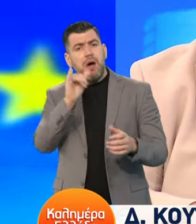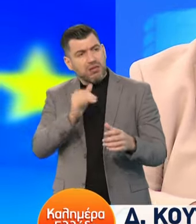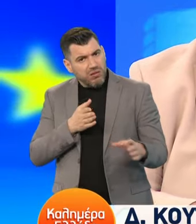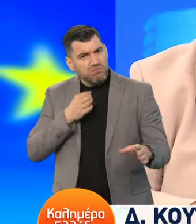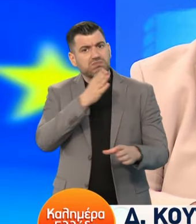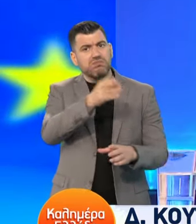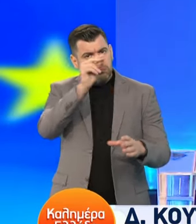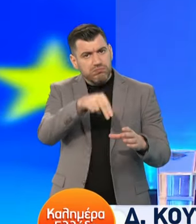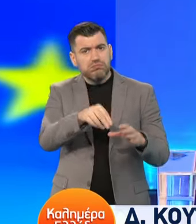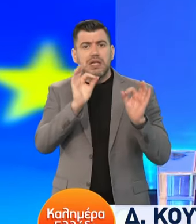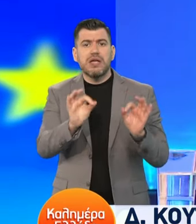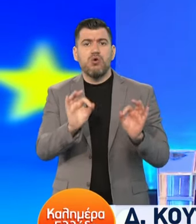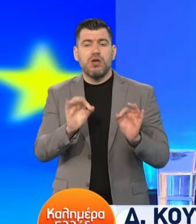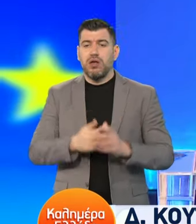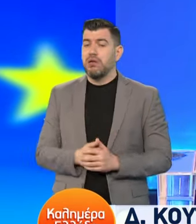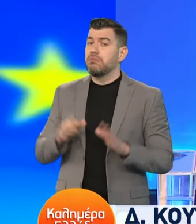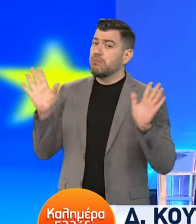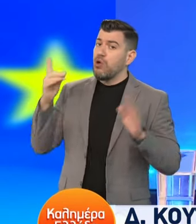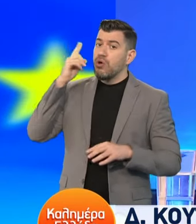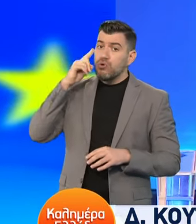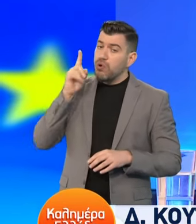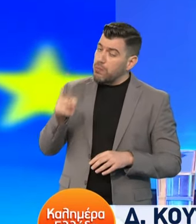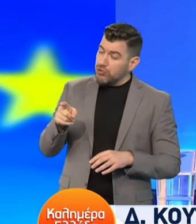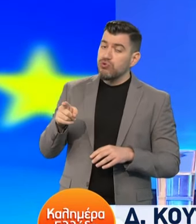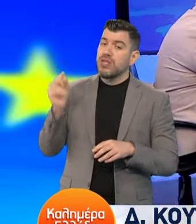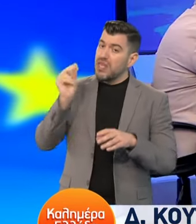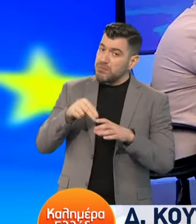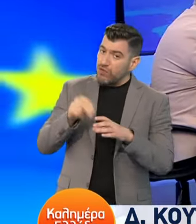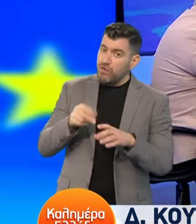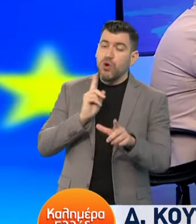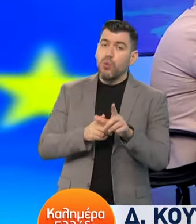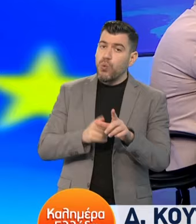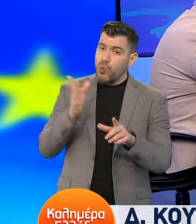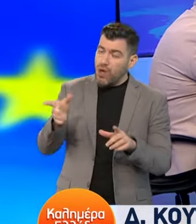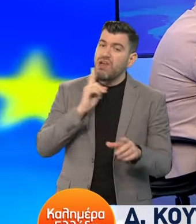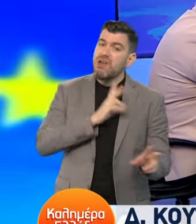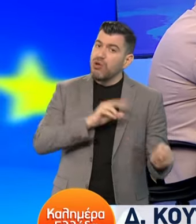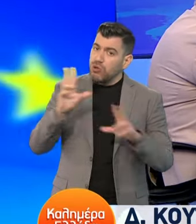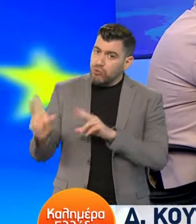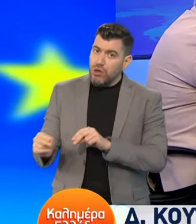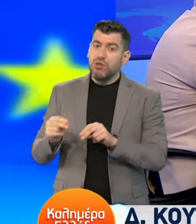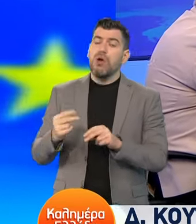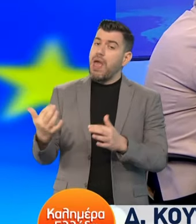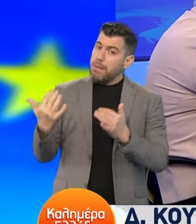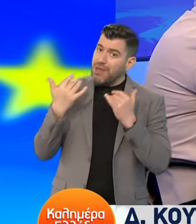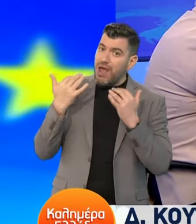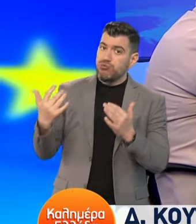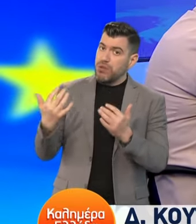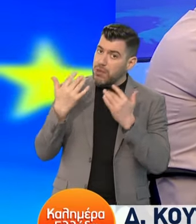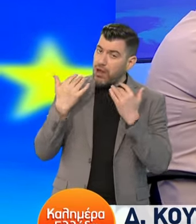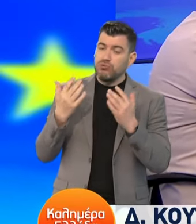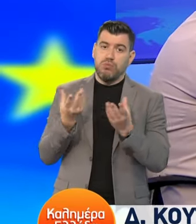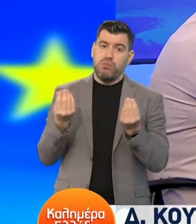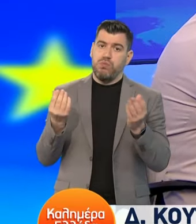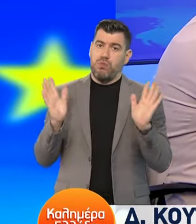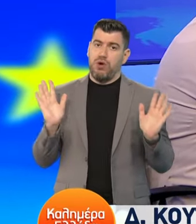Νομίζω και οι ψηφοφόροι του ΚΚΕ επηρεάζονται γενικότερα από τις εξελίξεις και από όλη αυτή τη συζήτηση.